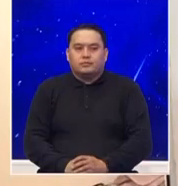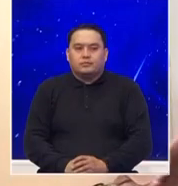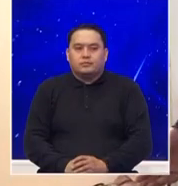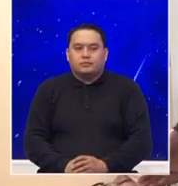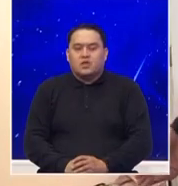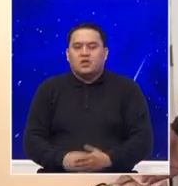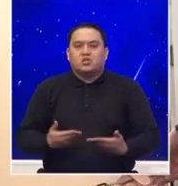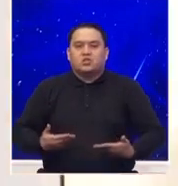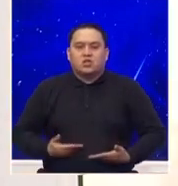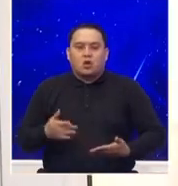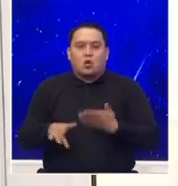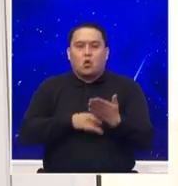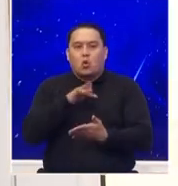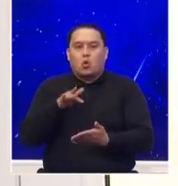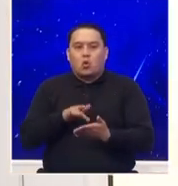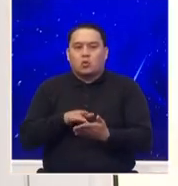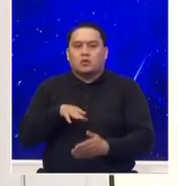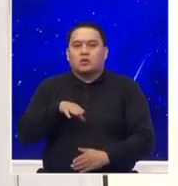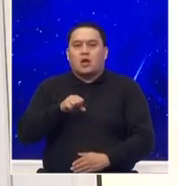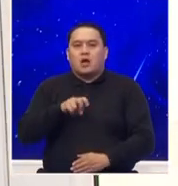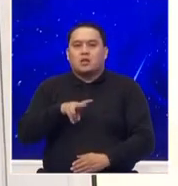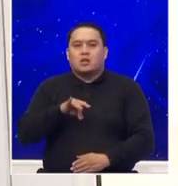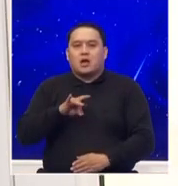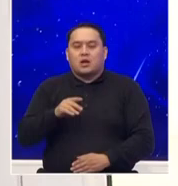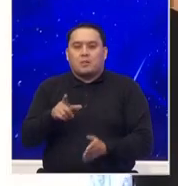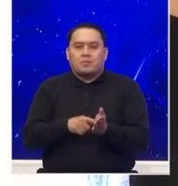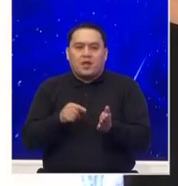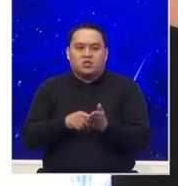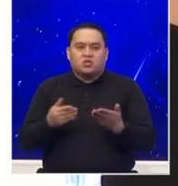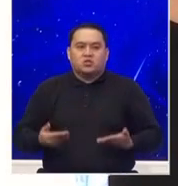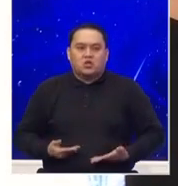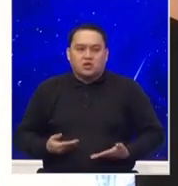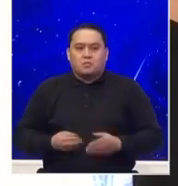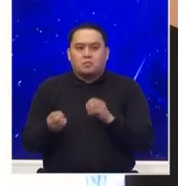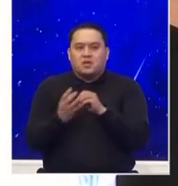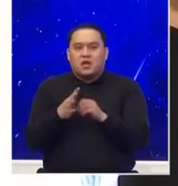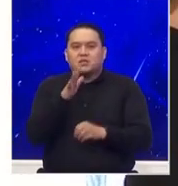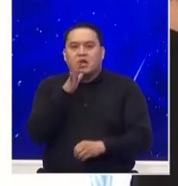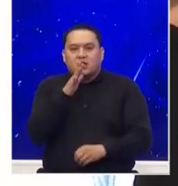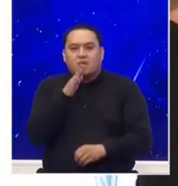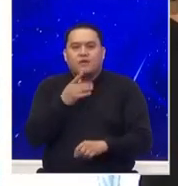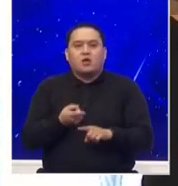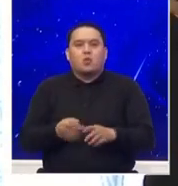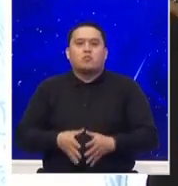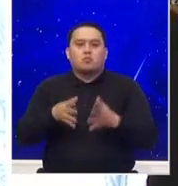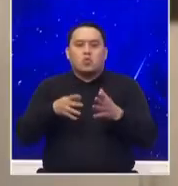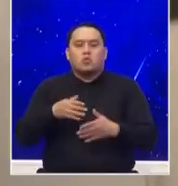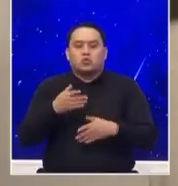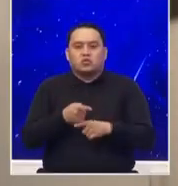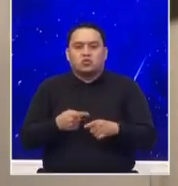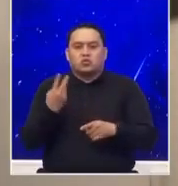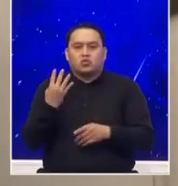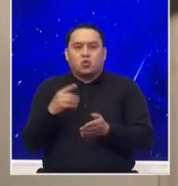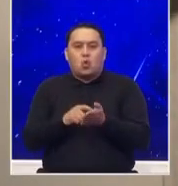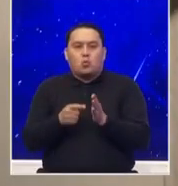Назировна, жительница города Талгар. В микрорайоне Бозторгай пенсионерка проживает уже более 15 лет, из которых большую часть в ее